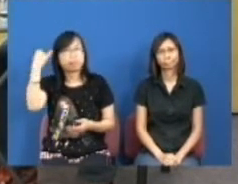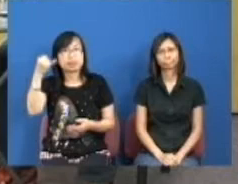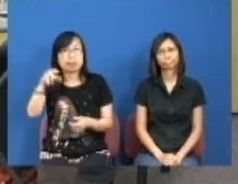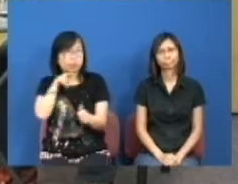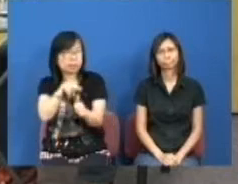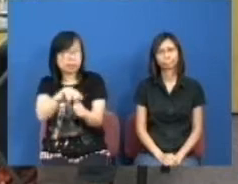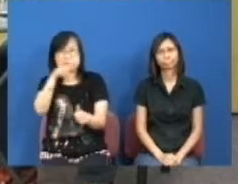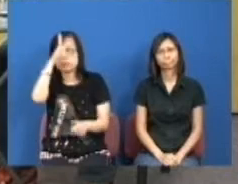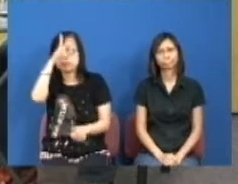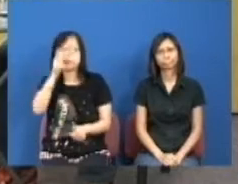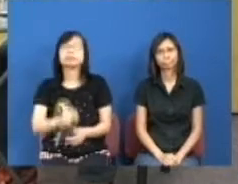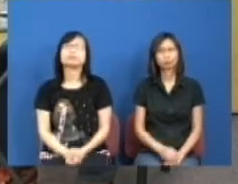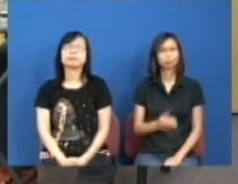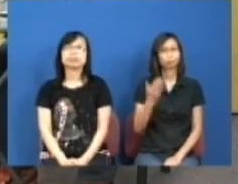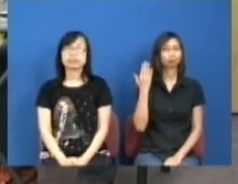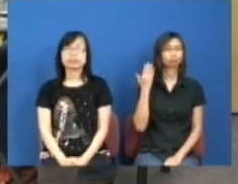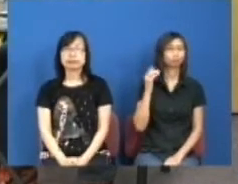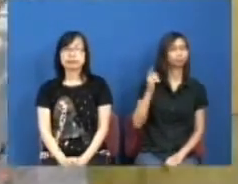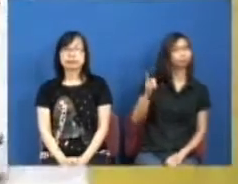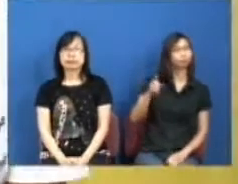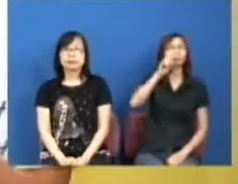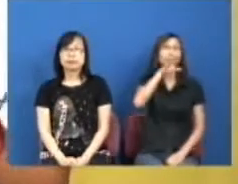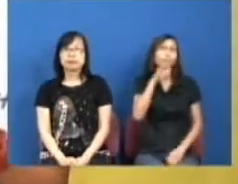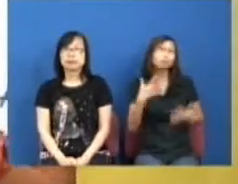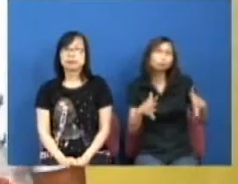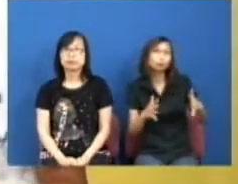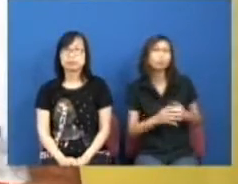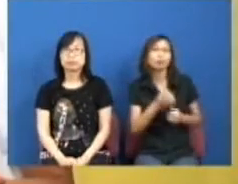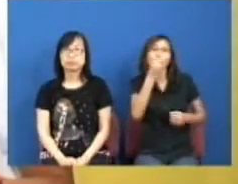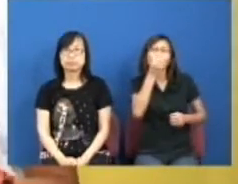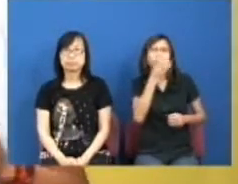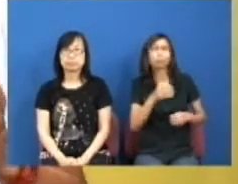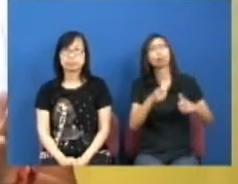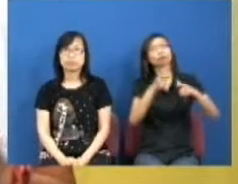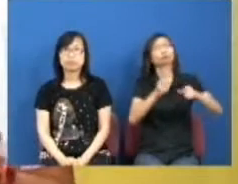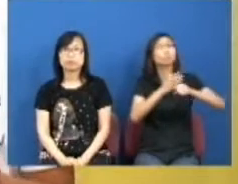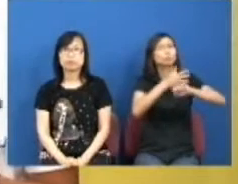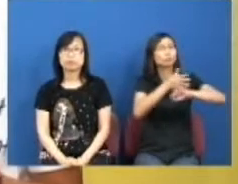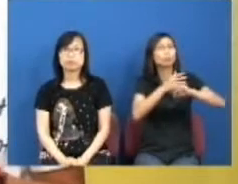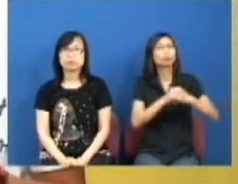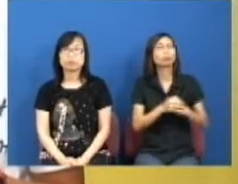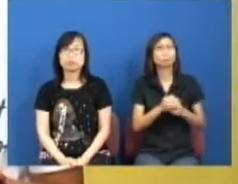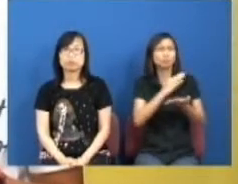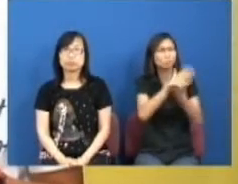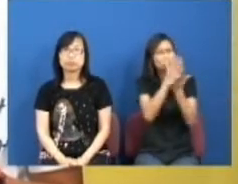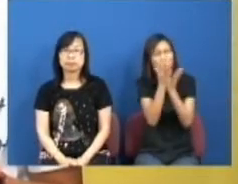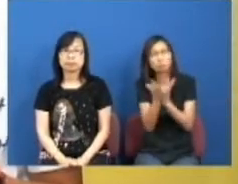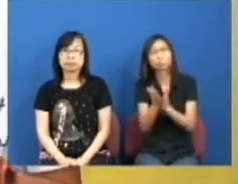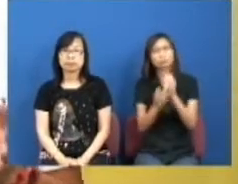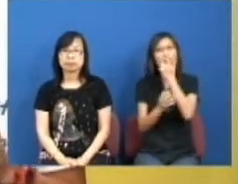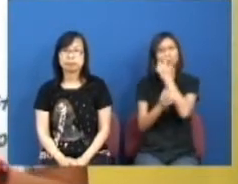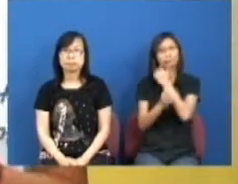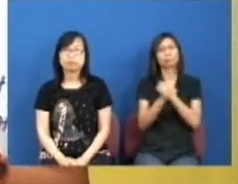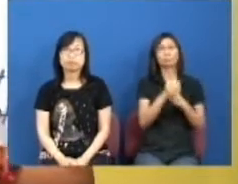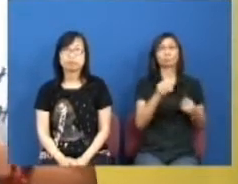政府嘅作用嘅。 啱提慧文提到一樣嘢，就係話其實香港公民社會其實我係叫雜不倫啦。咁可能大家睇